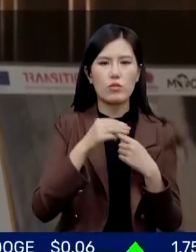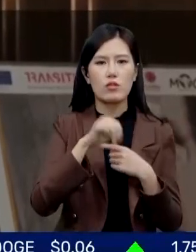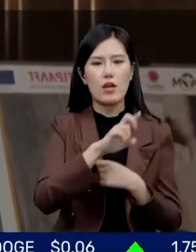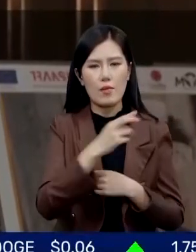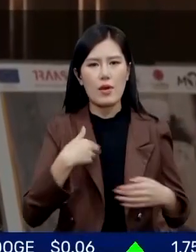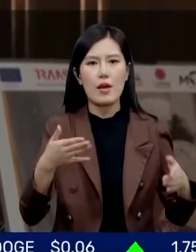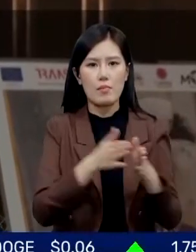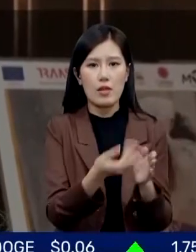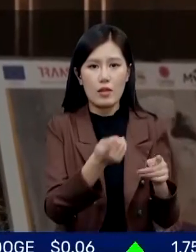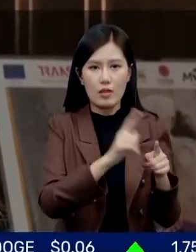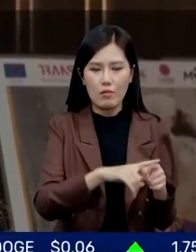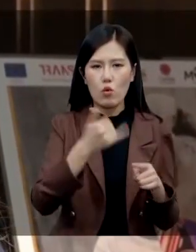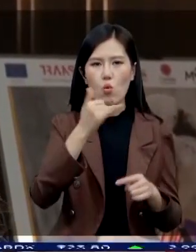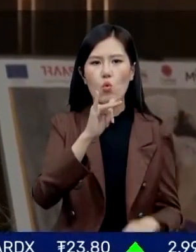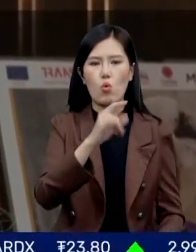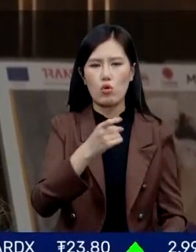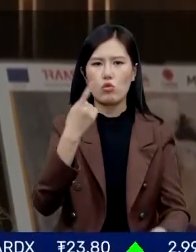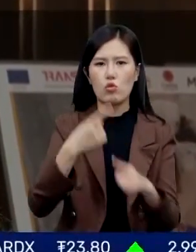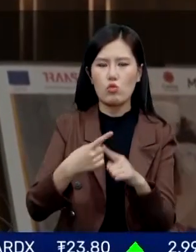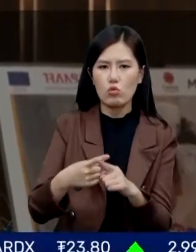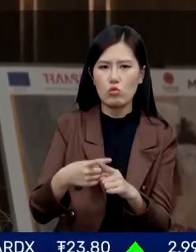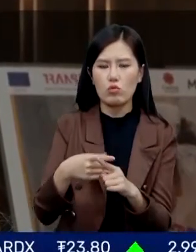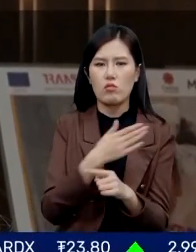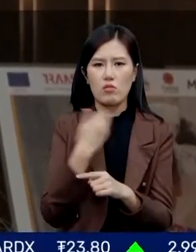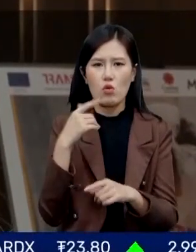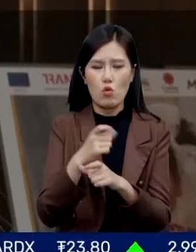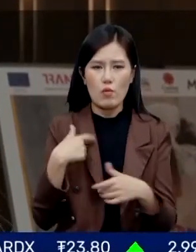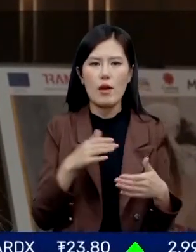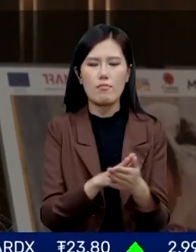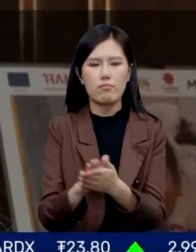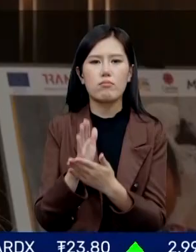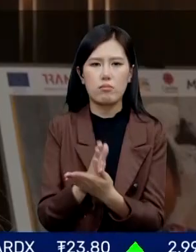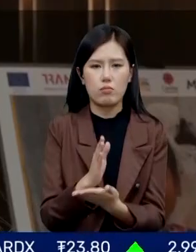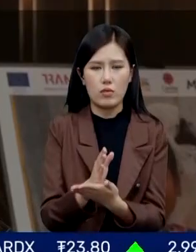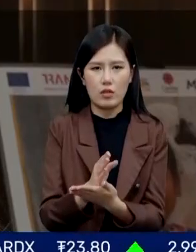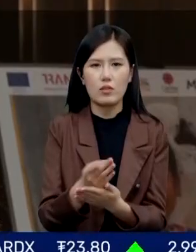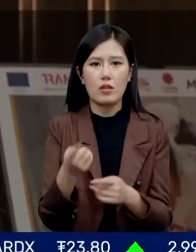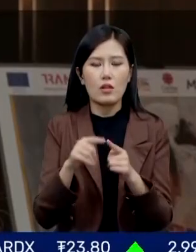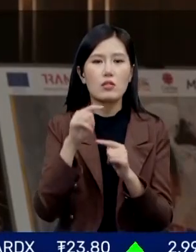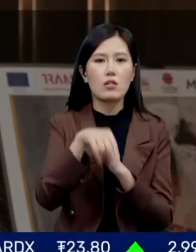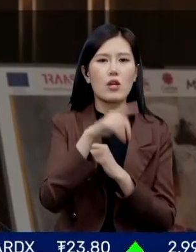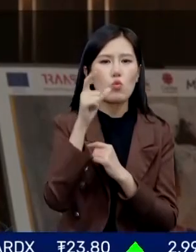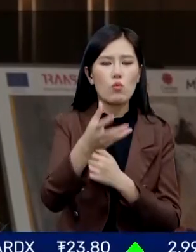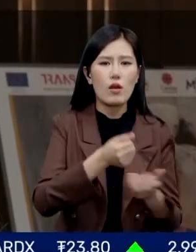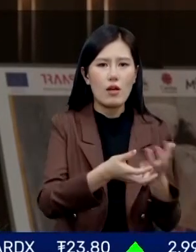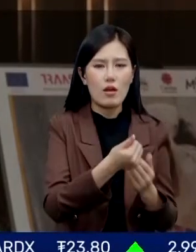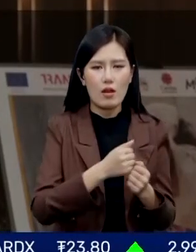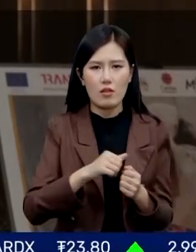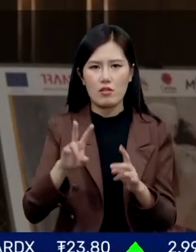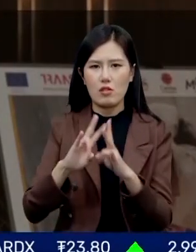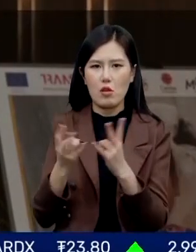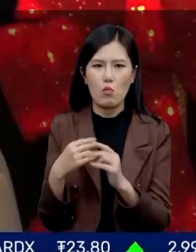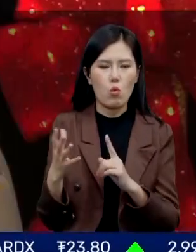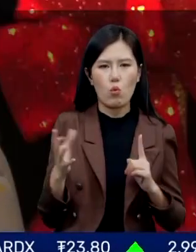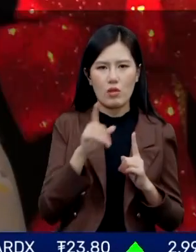гадна улсын хурл, орон нутгийн удирдлагуудтай хамтран ажиллаж байгаа. Инснээр залуусын оролцоо нэмэгдэж, нийгмийн оролцоо сайтай иргэнийг бүтээж байгаа